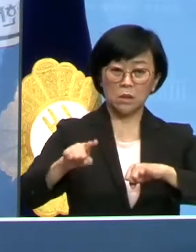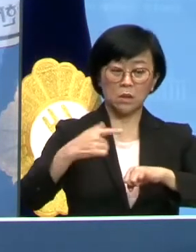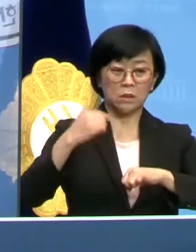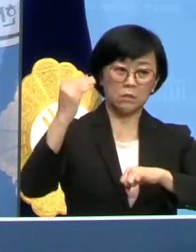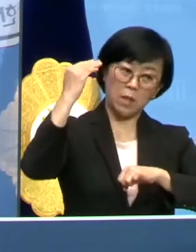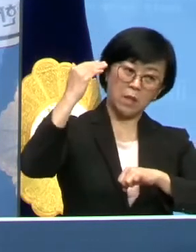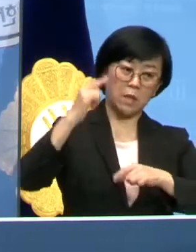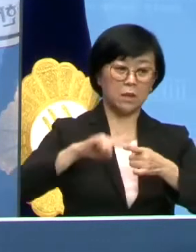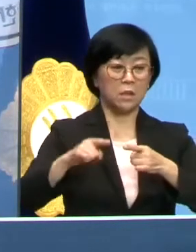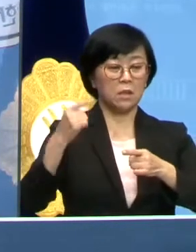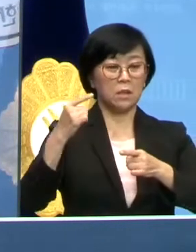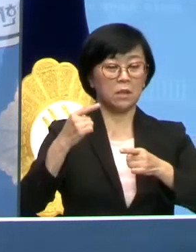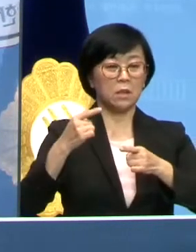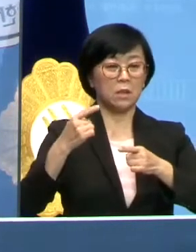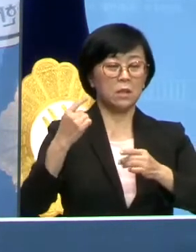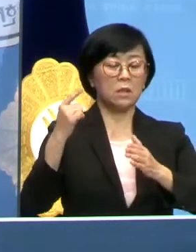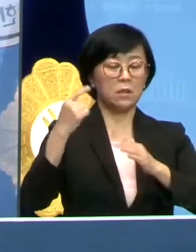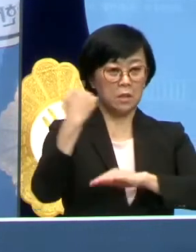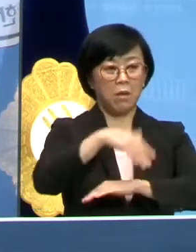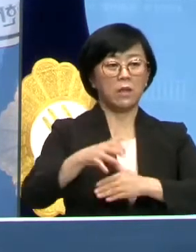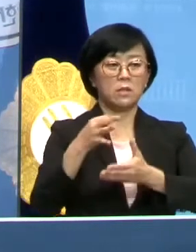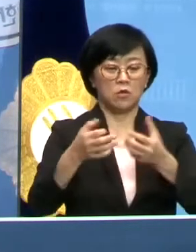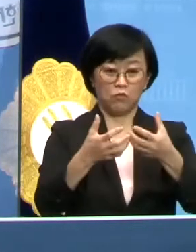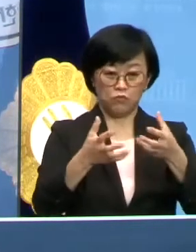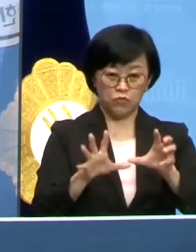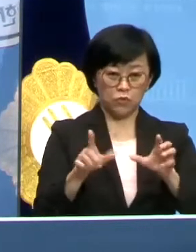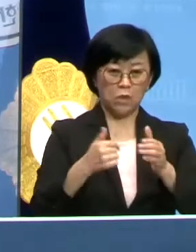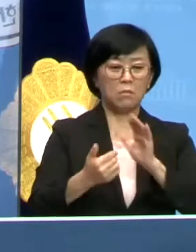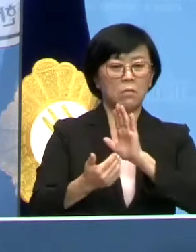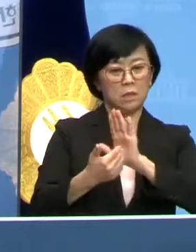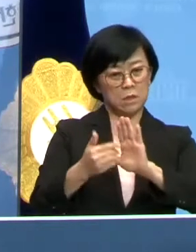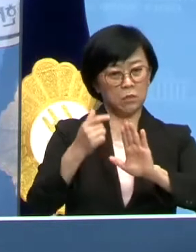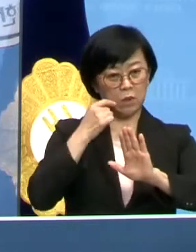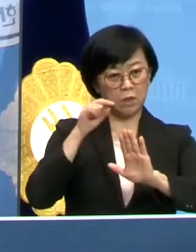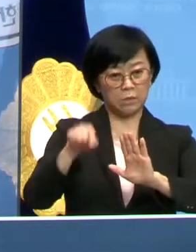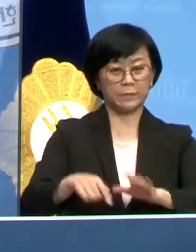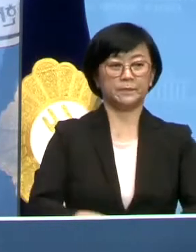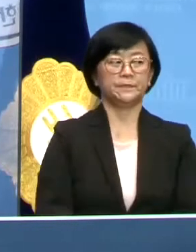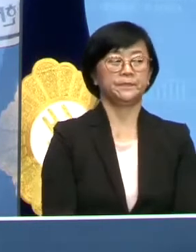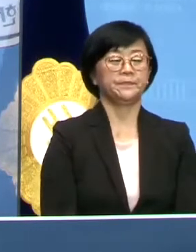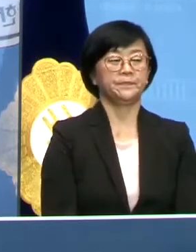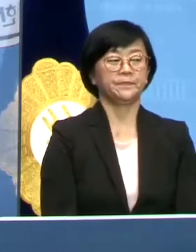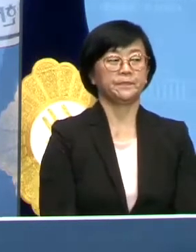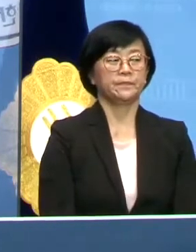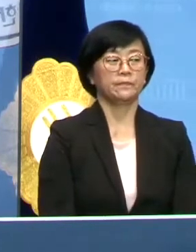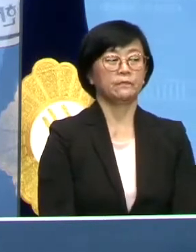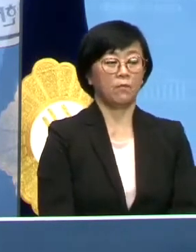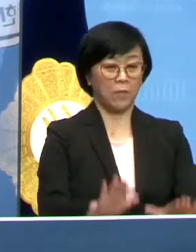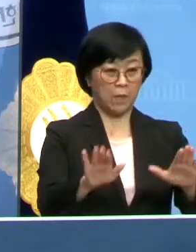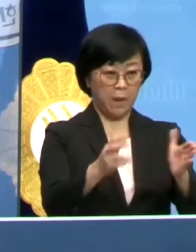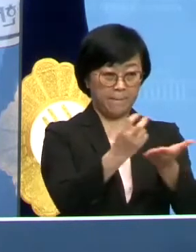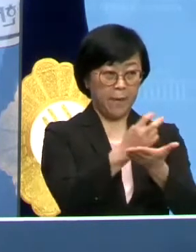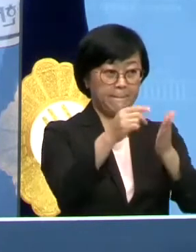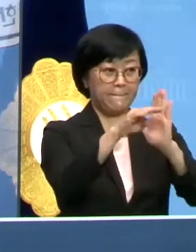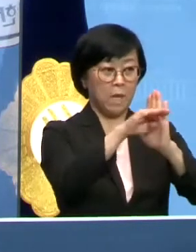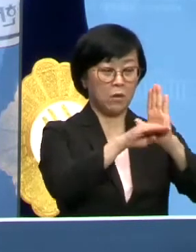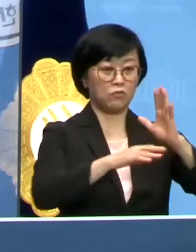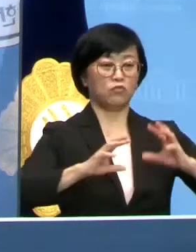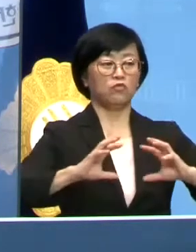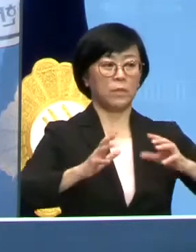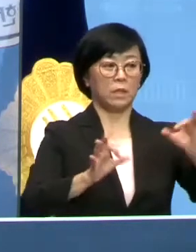침해할 기재부의 재능을 누구도 통제하지 못하게 될 수 있습니다 이번 법안은